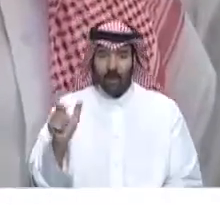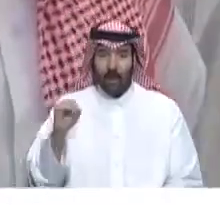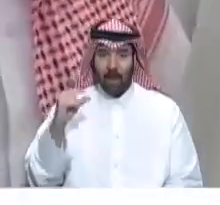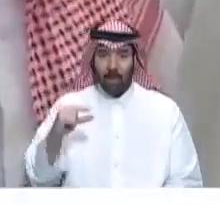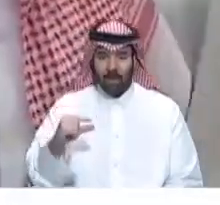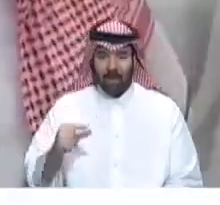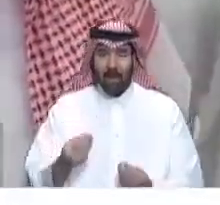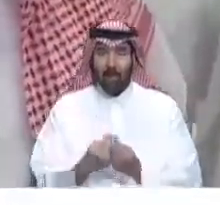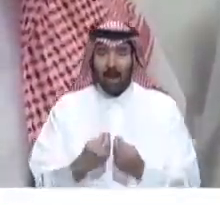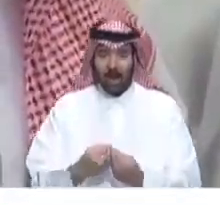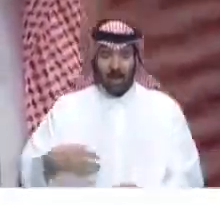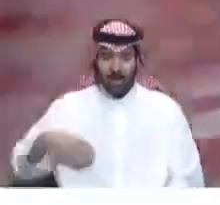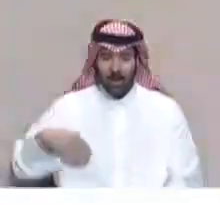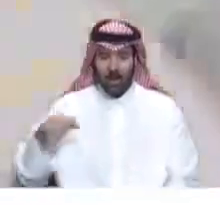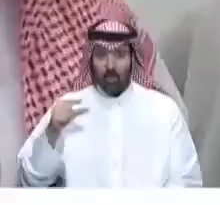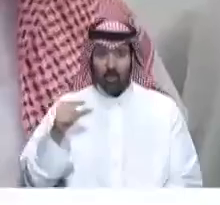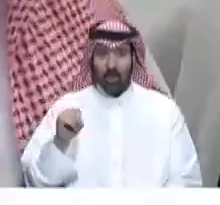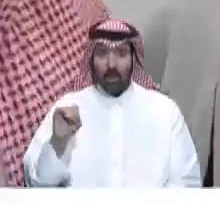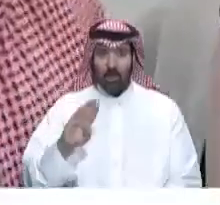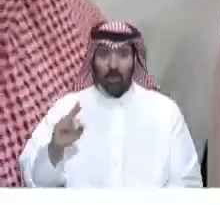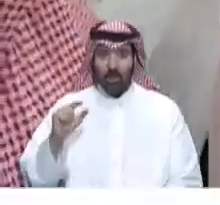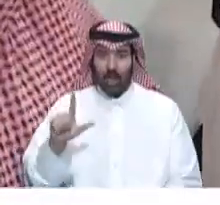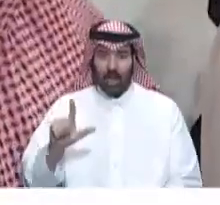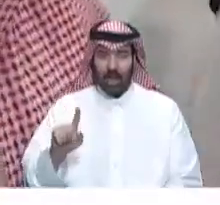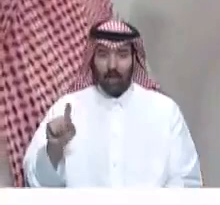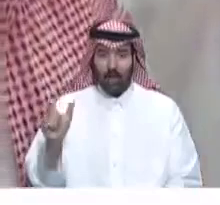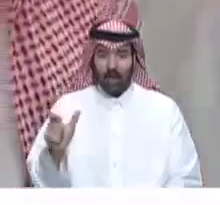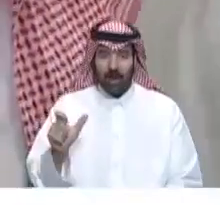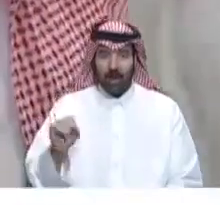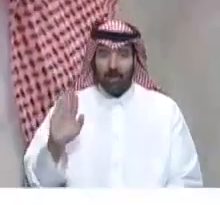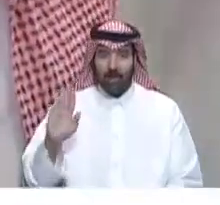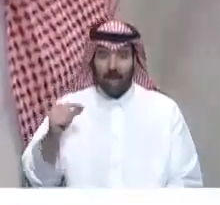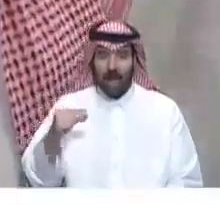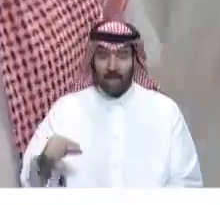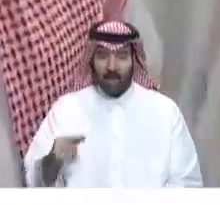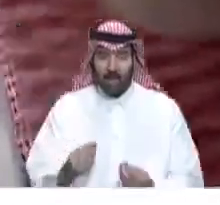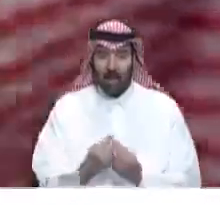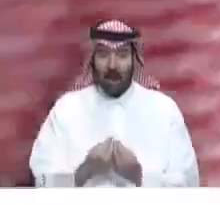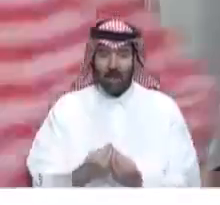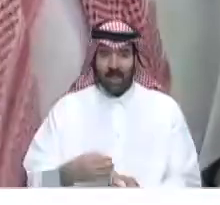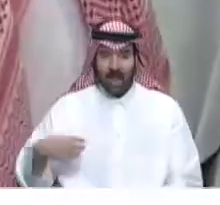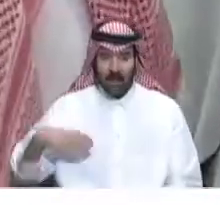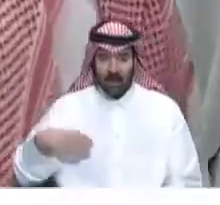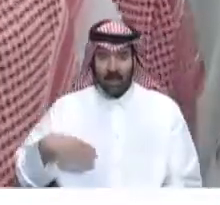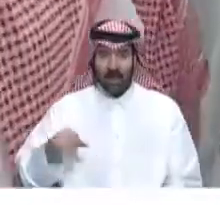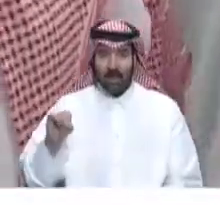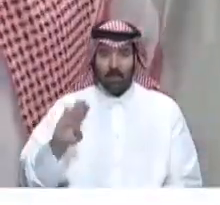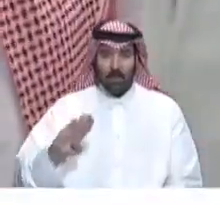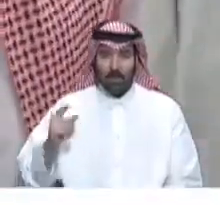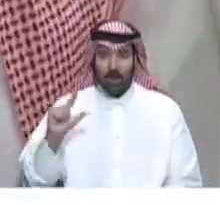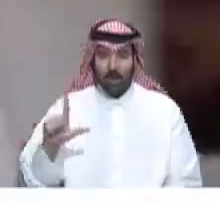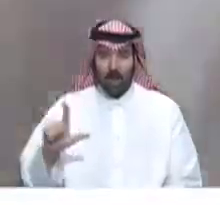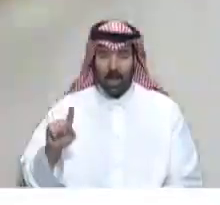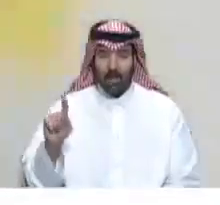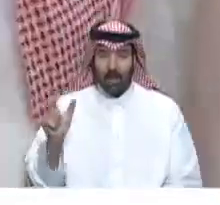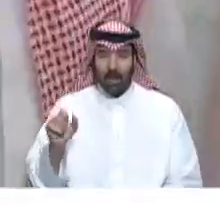الله، وصاحب السمو الأمير الدكتور مشعل بن عبد الله بن عبد العزيز بن مساعد، وصاحب السمو الملكي الأمير مشعل بن ماجد